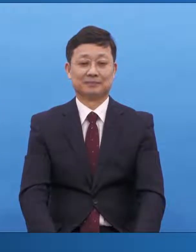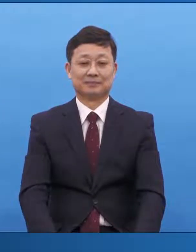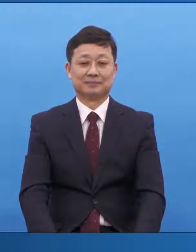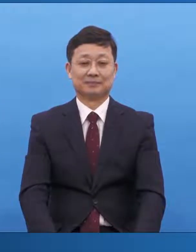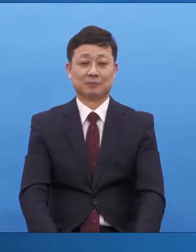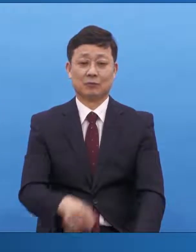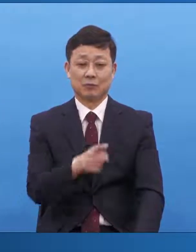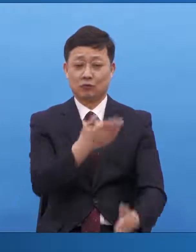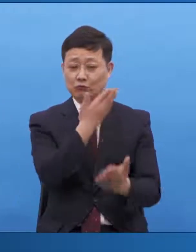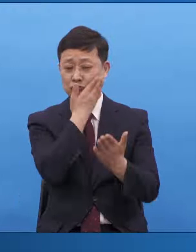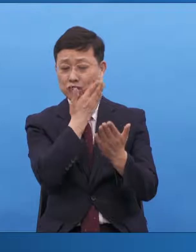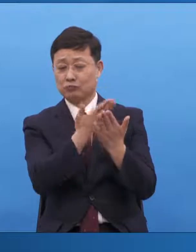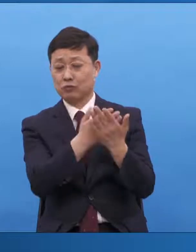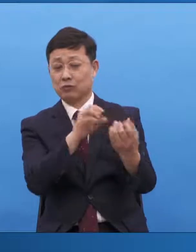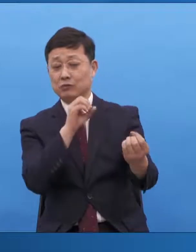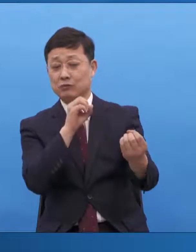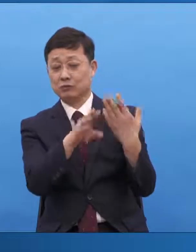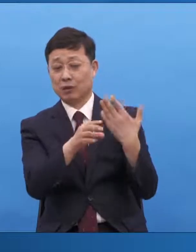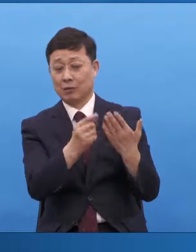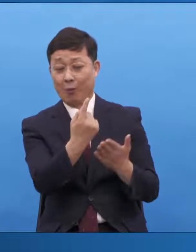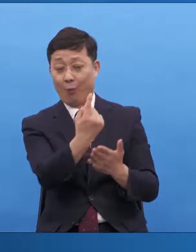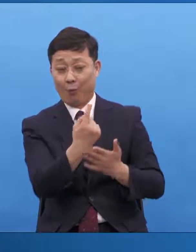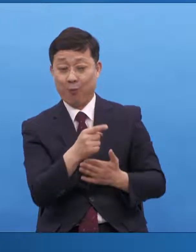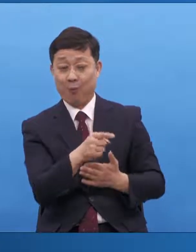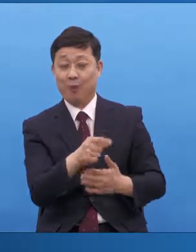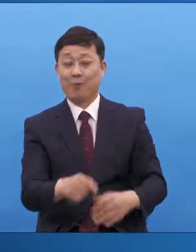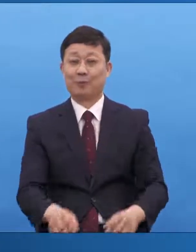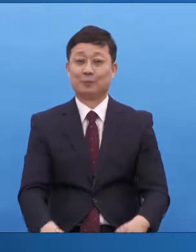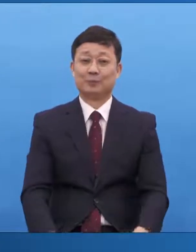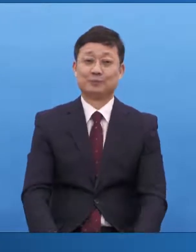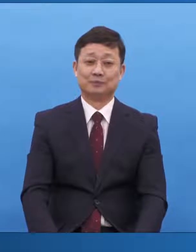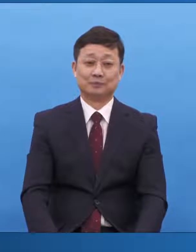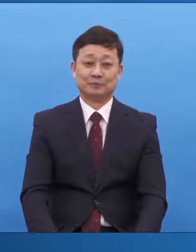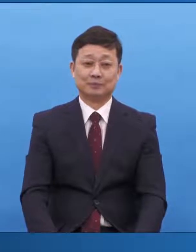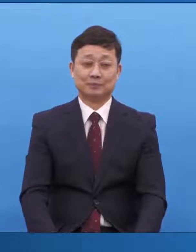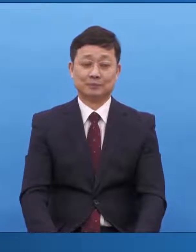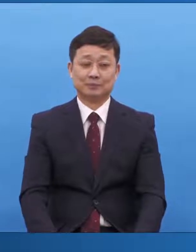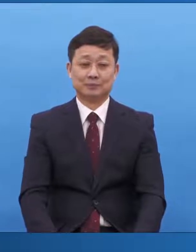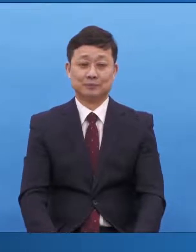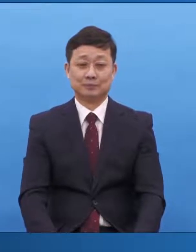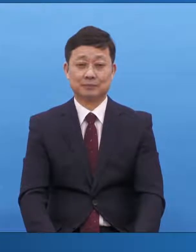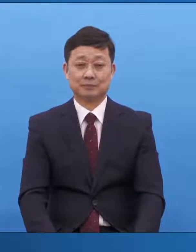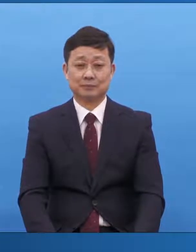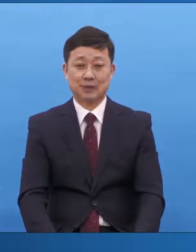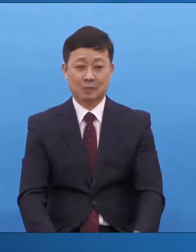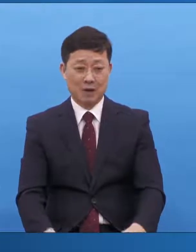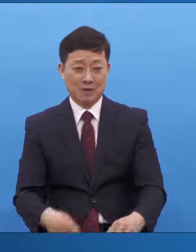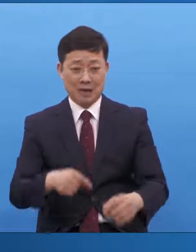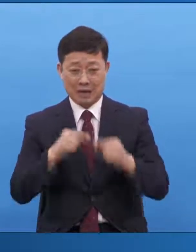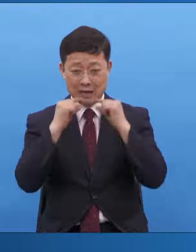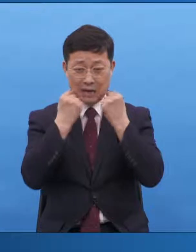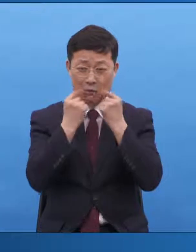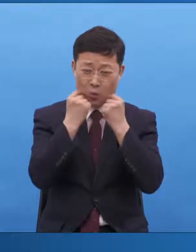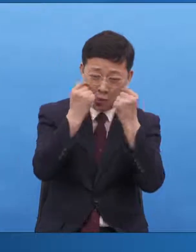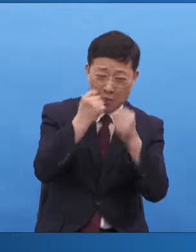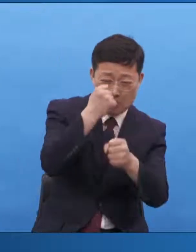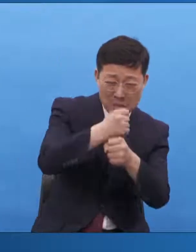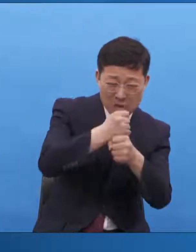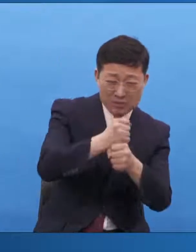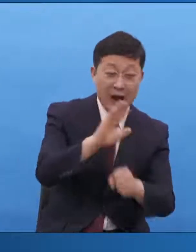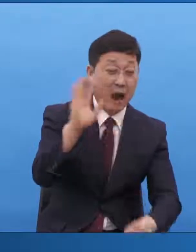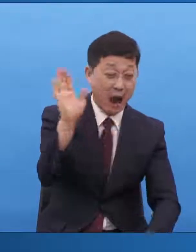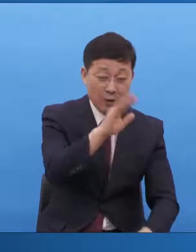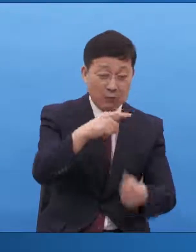이런 답이 응답이 왔잖아요. These kinds of answers came. 이거는 사역을 한 게 아니고 응답으로 온 겁니다. Not that he did ministry this way,